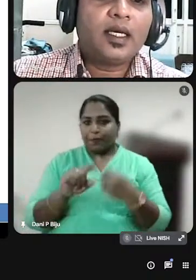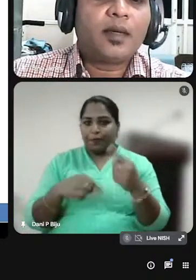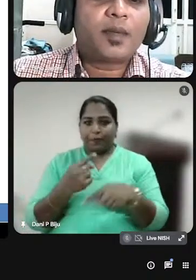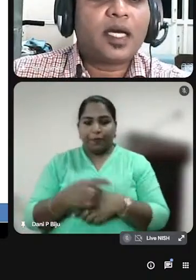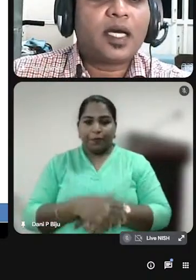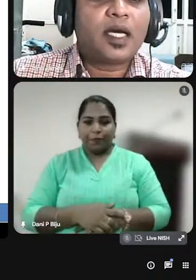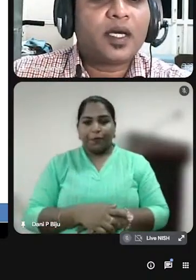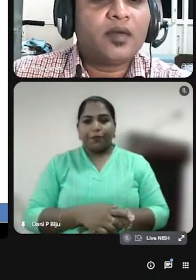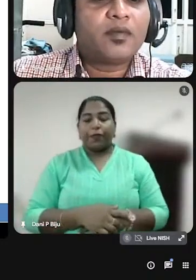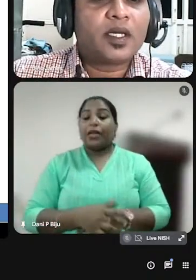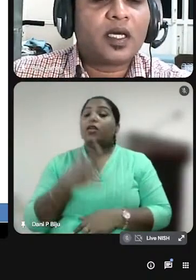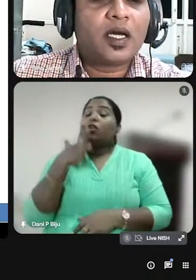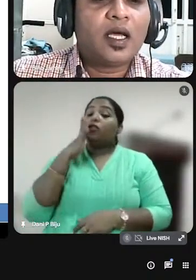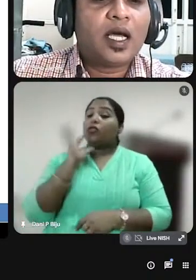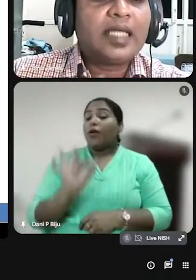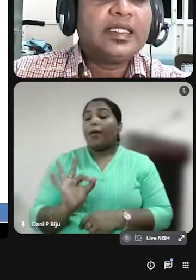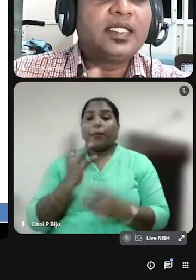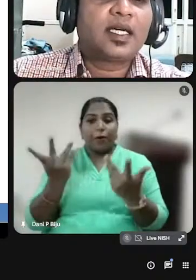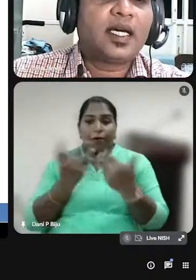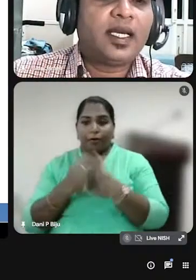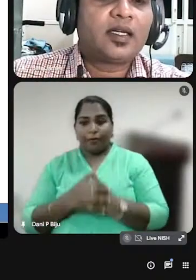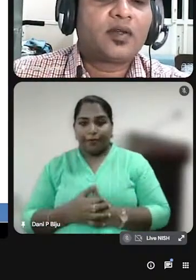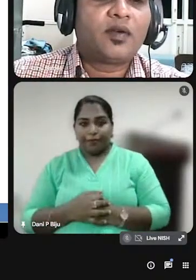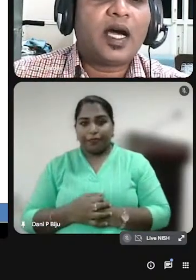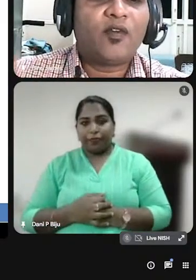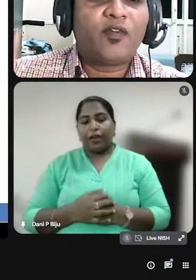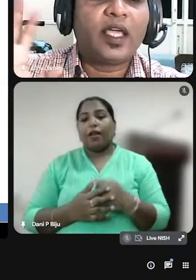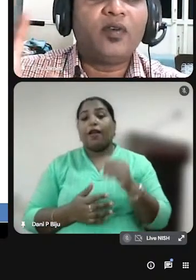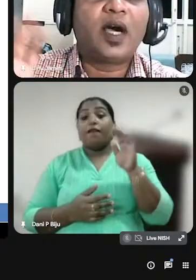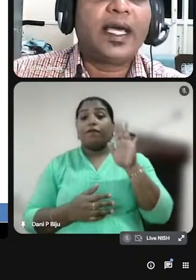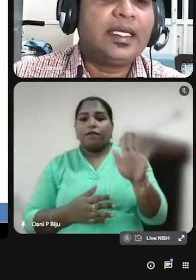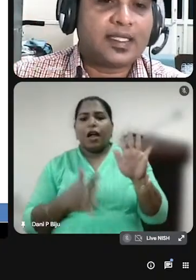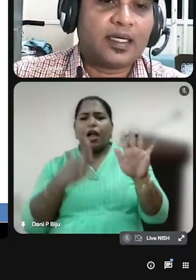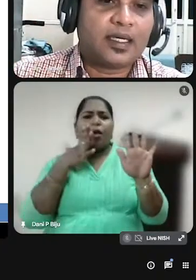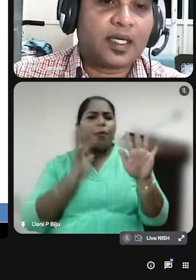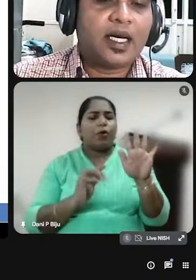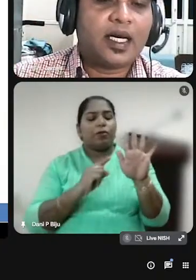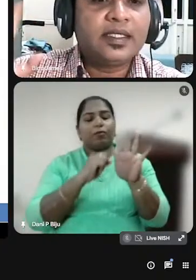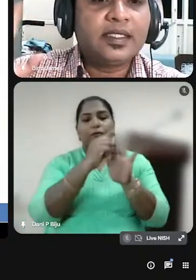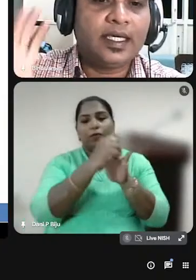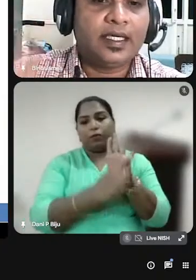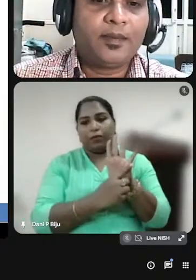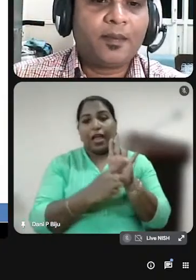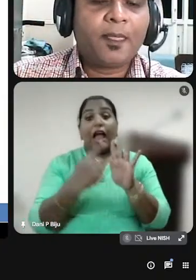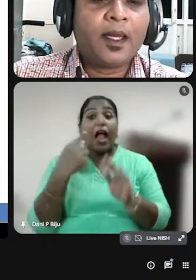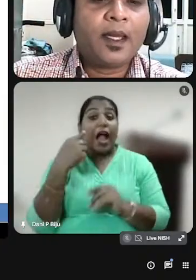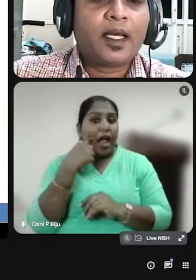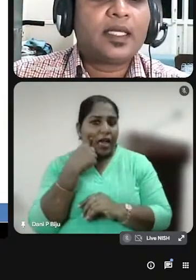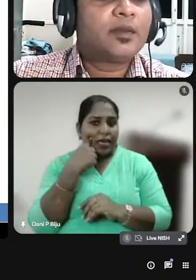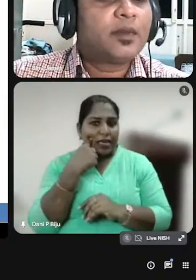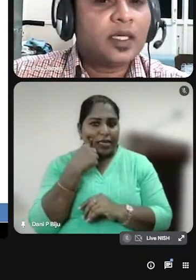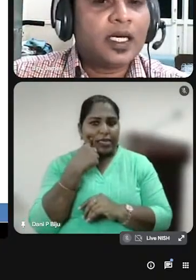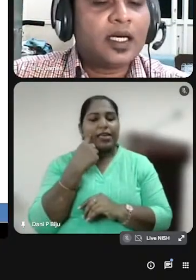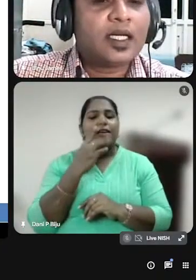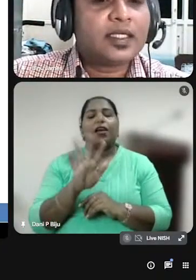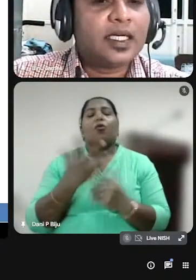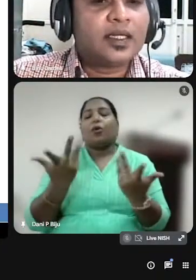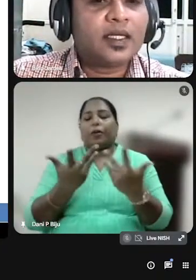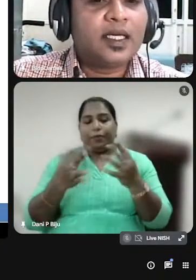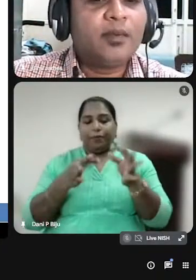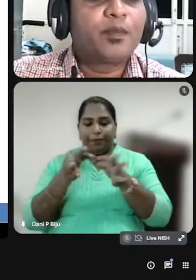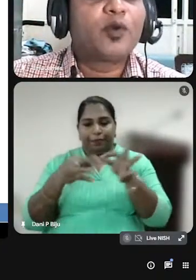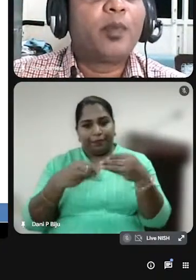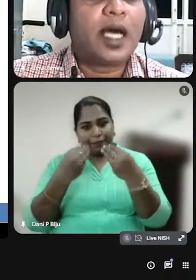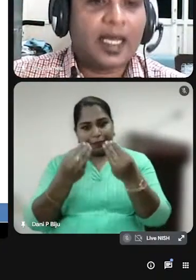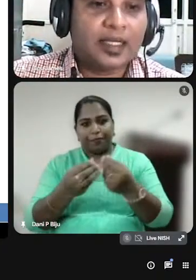ഇതില് പ്രധാനമായും വരുന്ന 5 കാര്യങ്ങൾ, 5 I's നമ്മുടെ 5 I. അതായത് നമ്മൾ